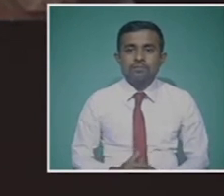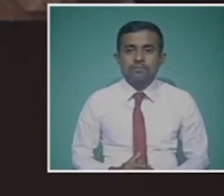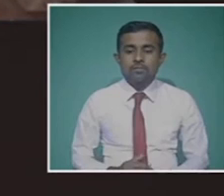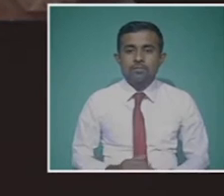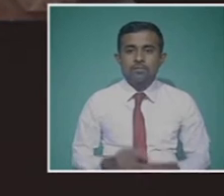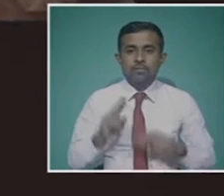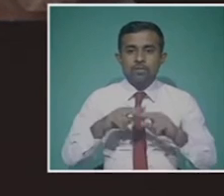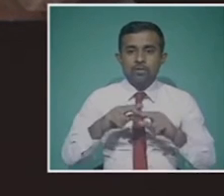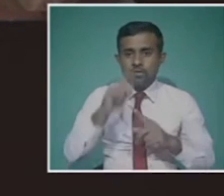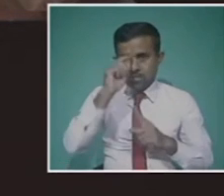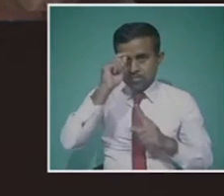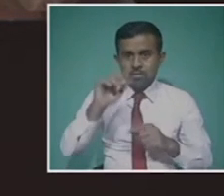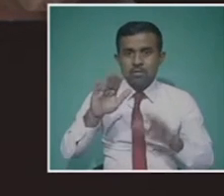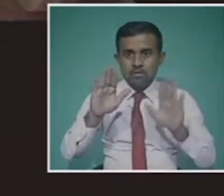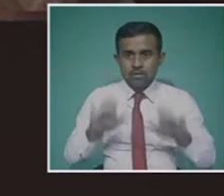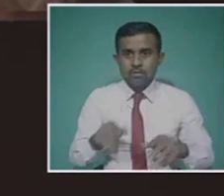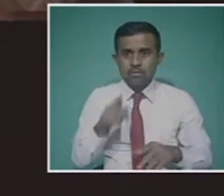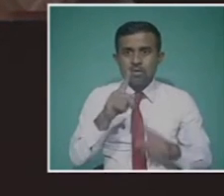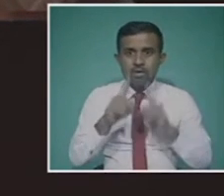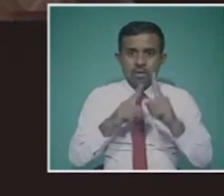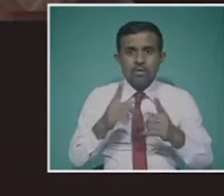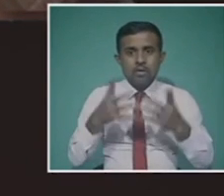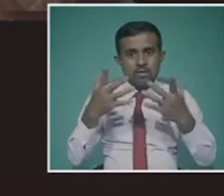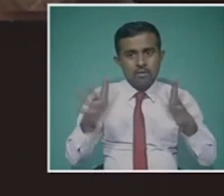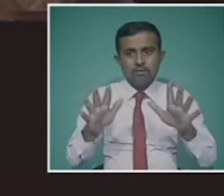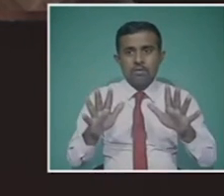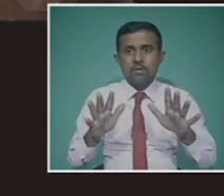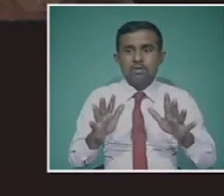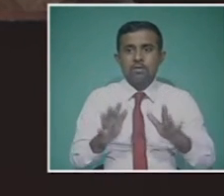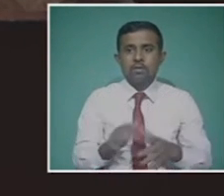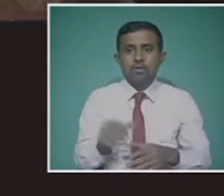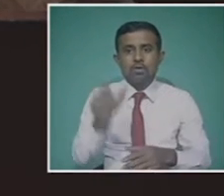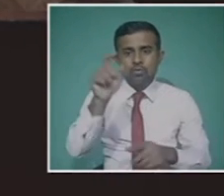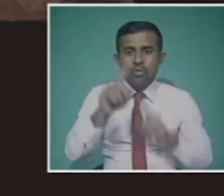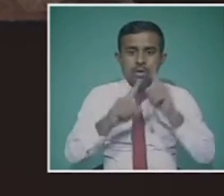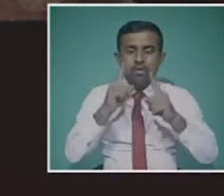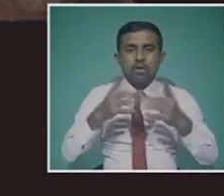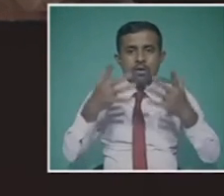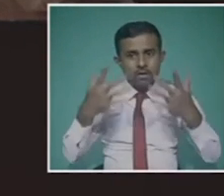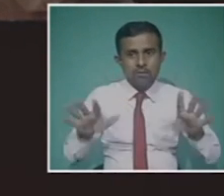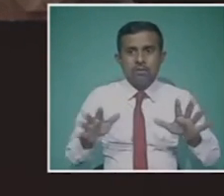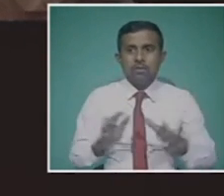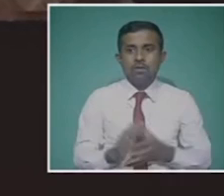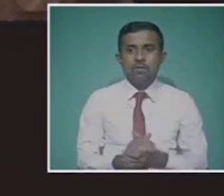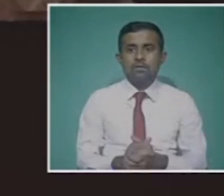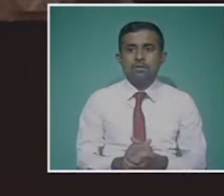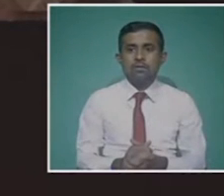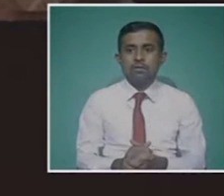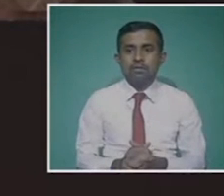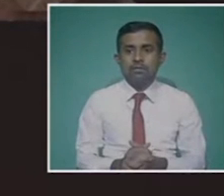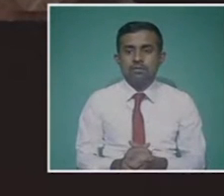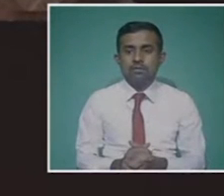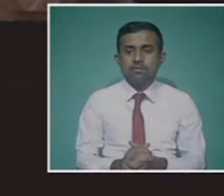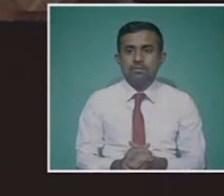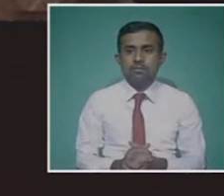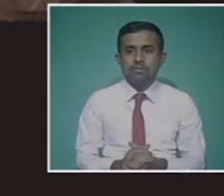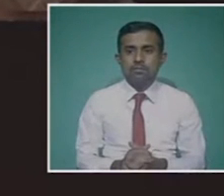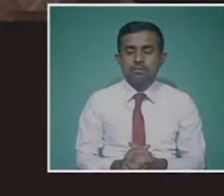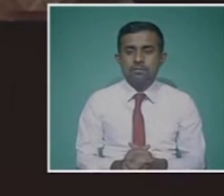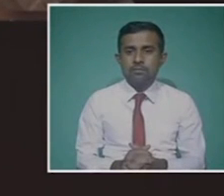පොන්සේ ගමන්තිතුමා ඉඳගන්න. ඔබතුමා කතා කරලා ඉවරයි. ඔබතුමා කතා කරලා ඉවරයි මන්තිතුමා. හරි.